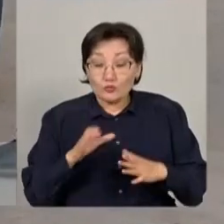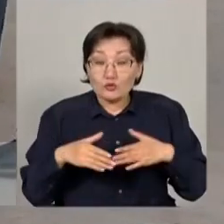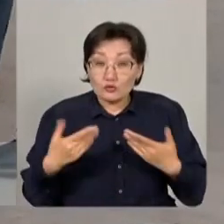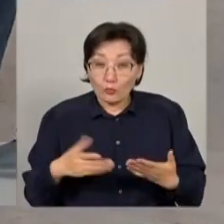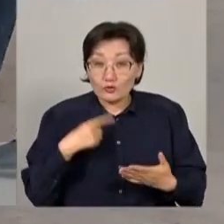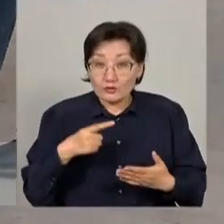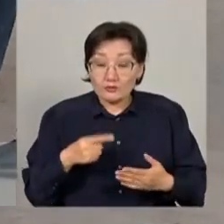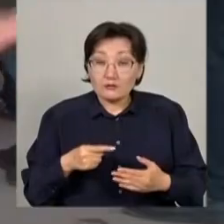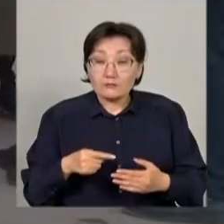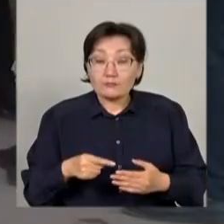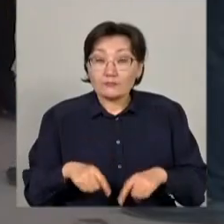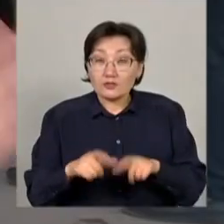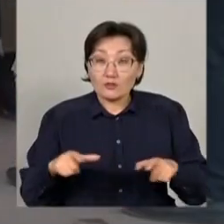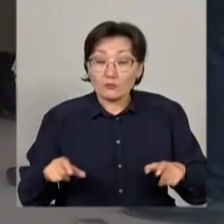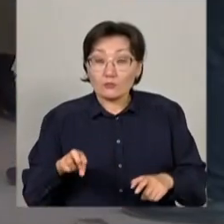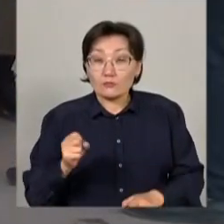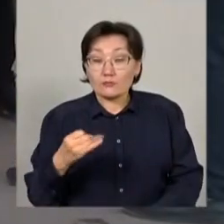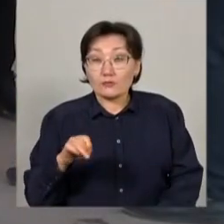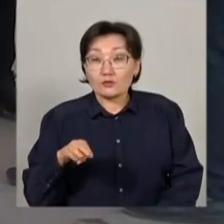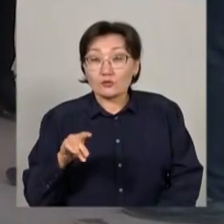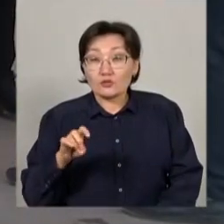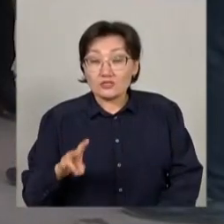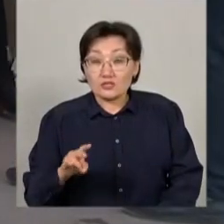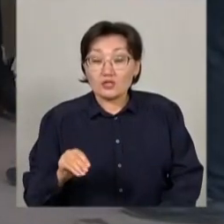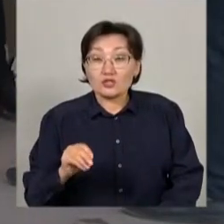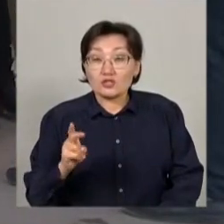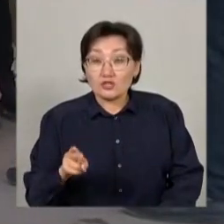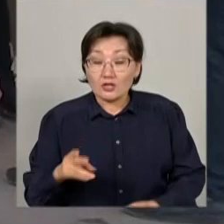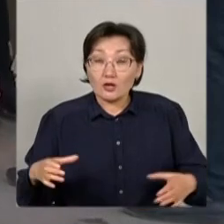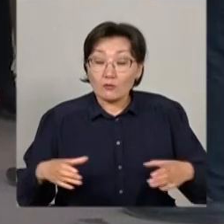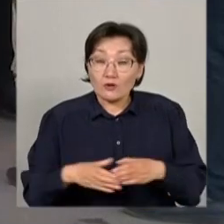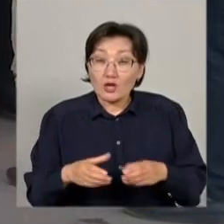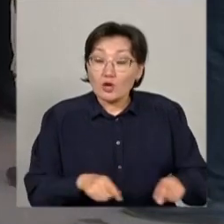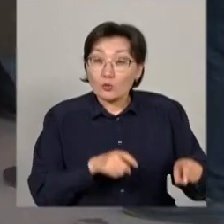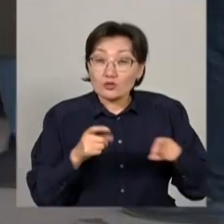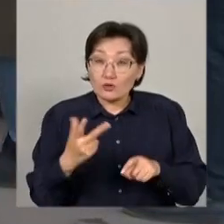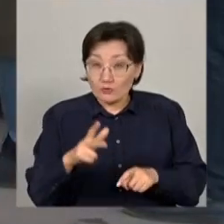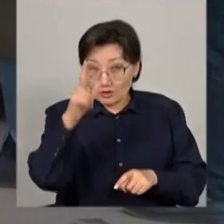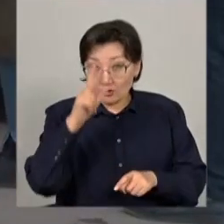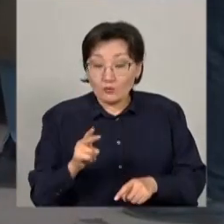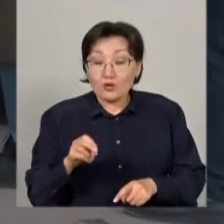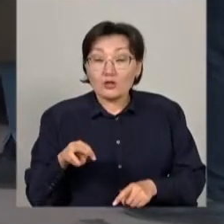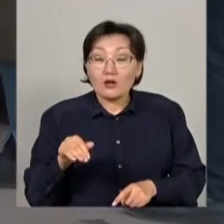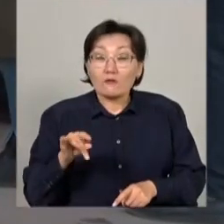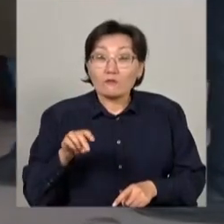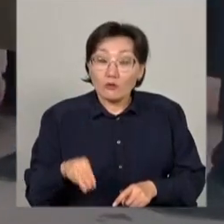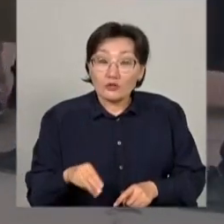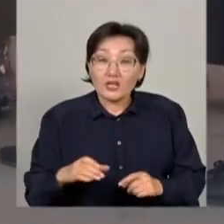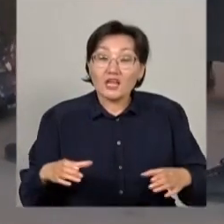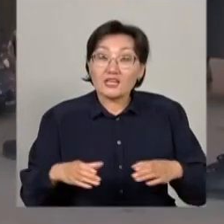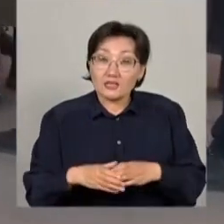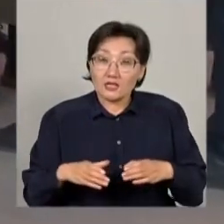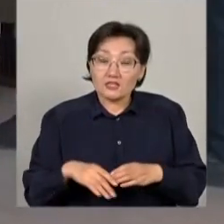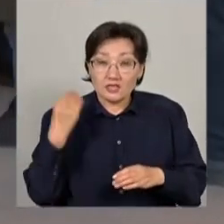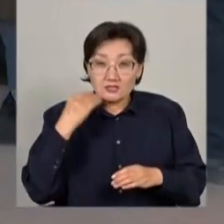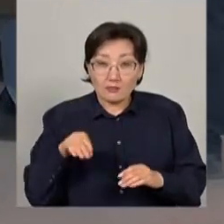деп наразы тұрғындар. Байтұрсын ЖКсы да келгенімізге көшіп келгенімізге бір шай көлемінде болып қалды. Комфорт класс деп алып отыр қой, бірақ сапасы сын көтермейді, өте